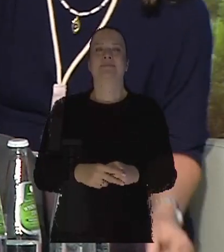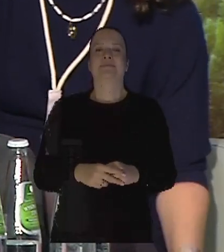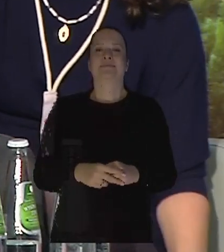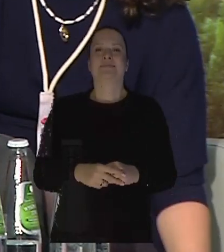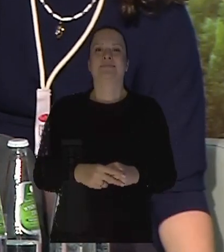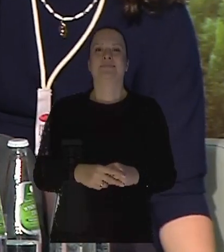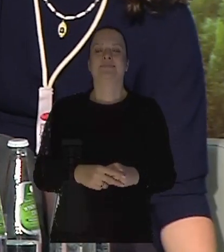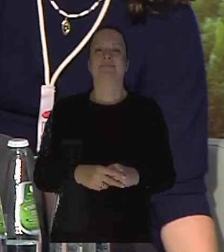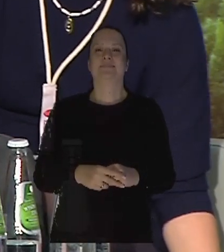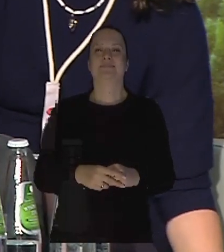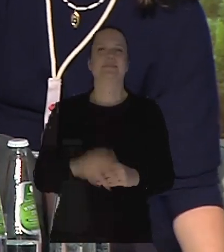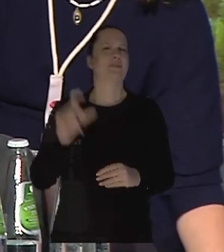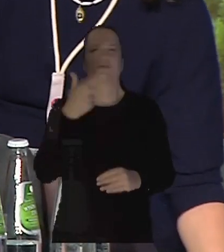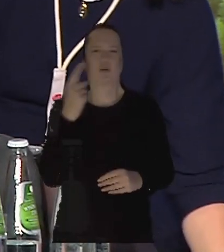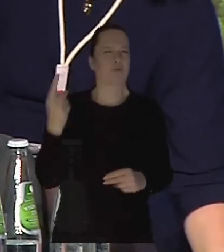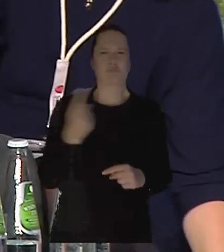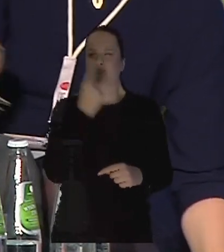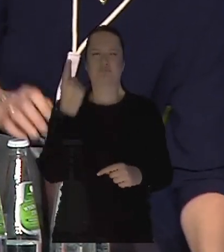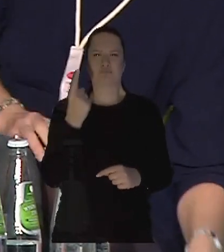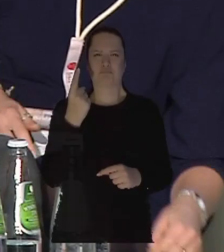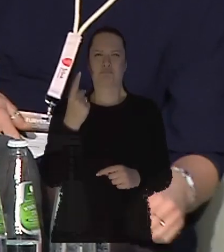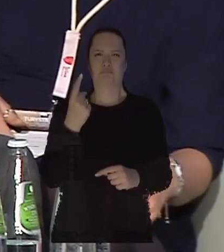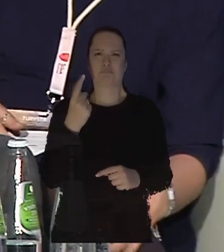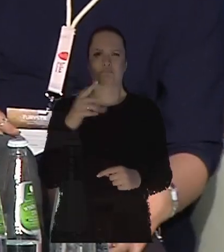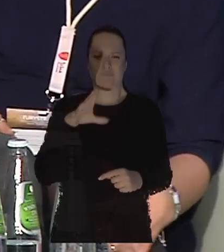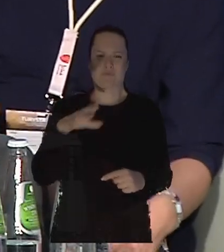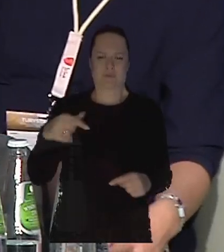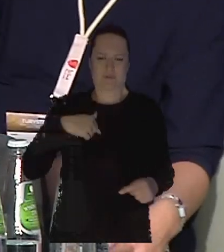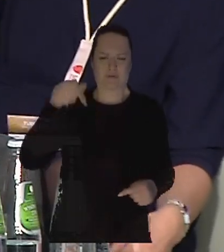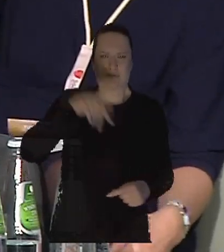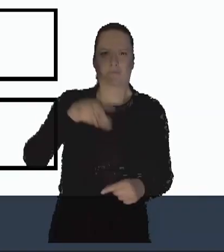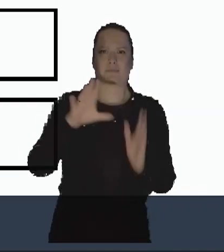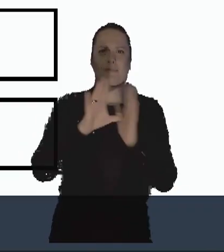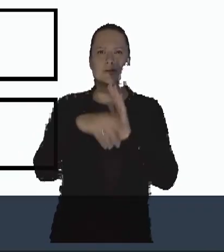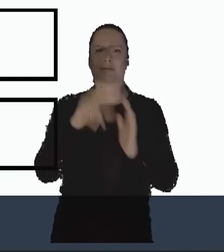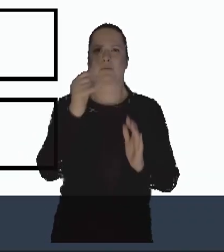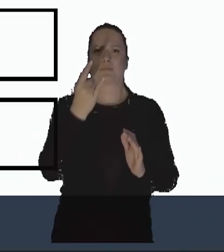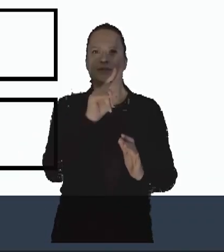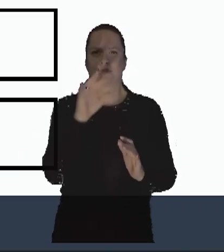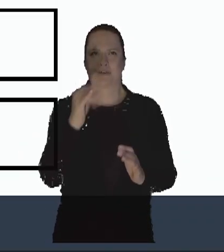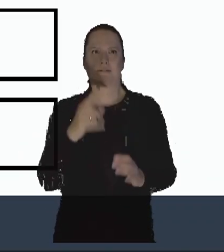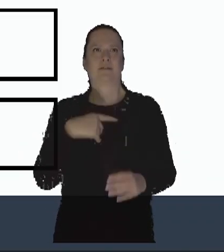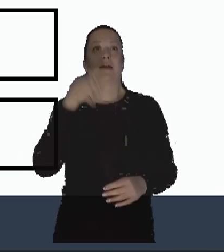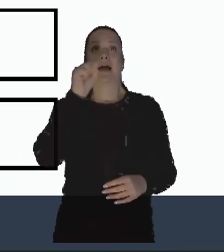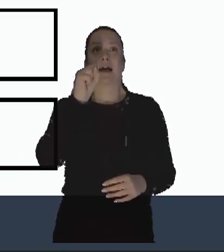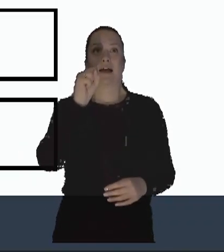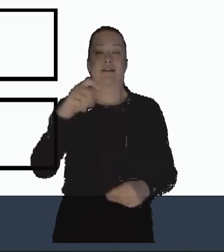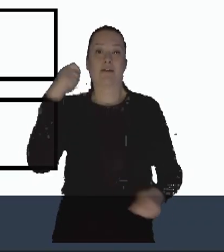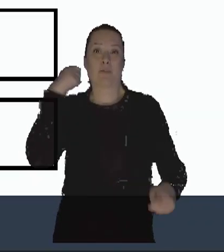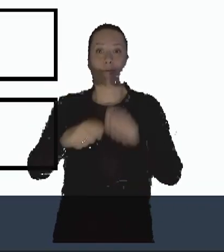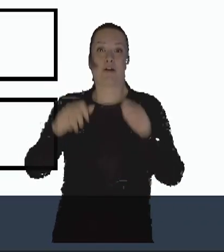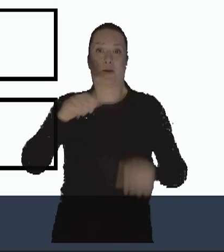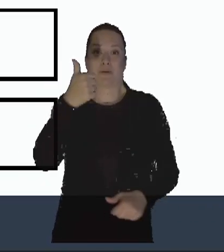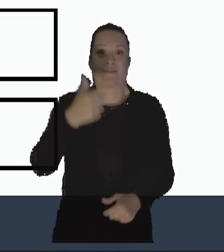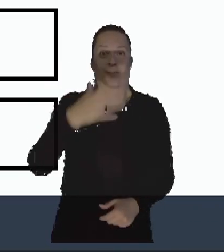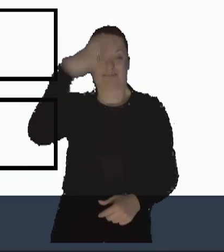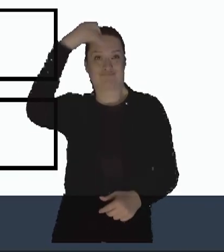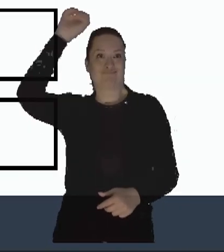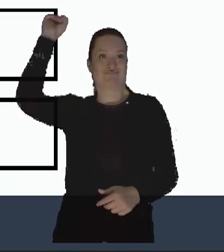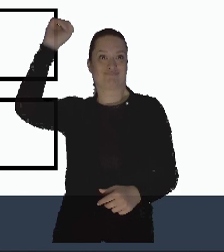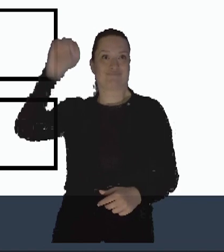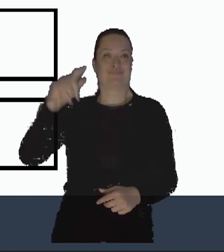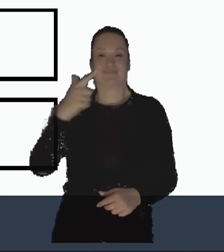Co przełomowego po raz pierwszy zdarzyło się w Pyzdrach? Czy A, spalono pierwszą czarownicę? Czy